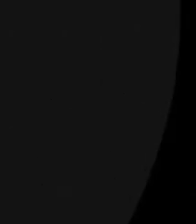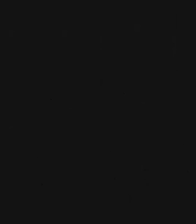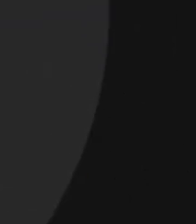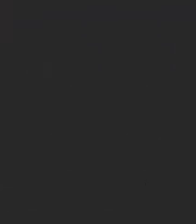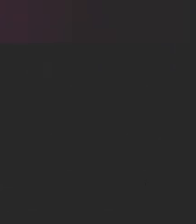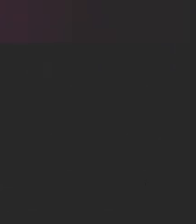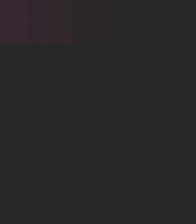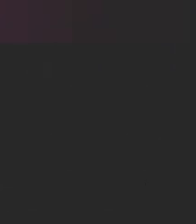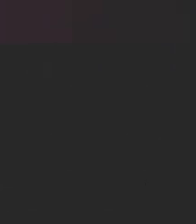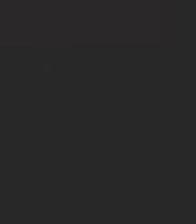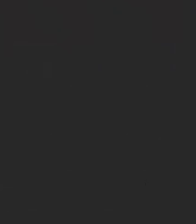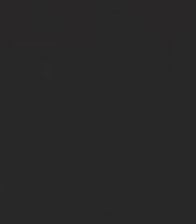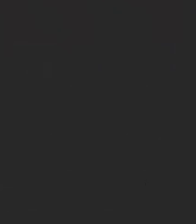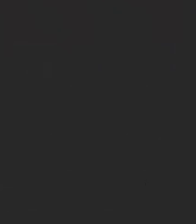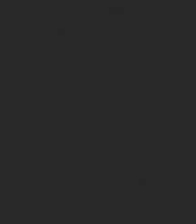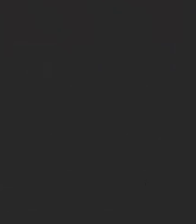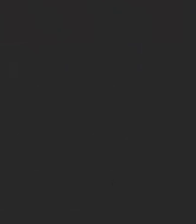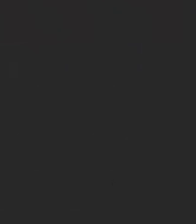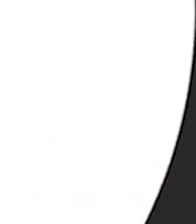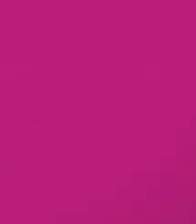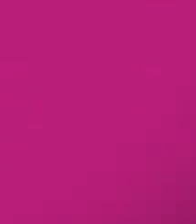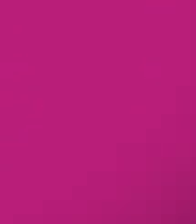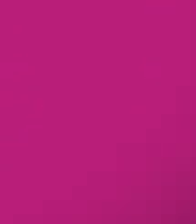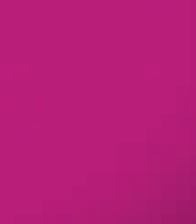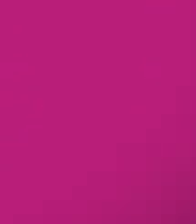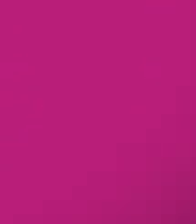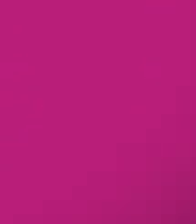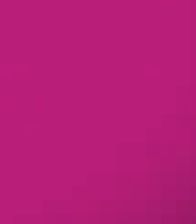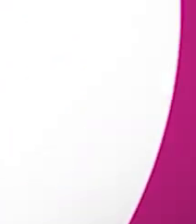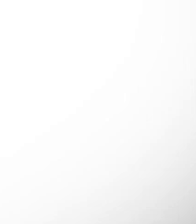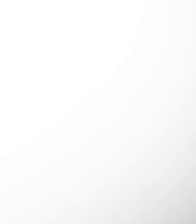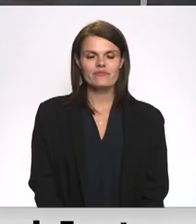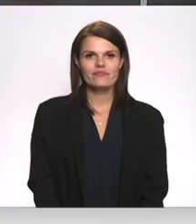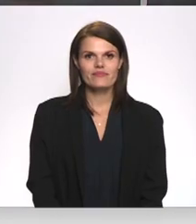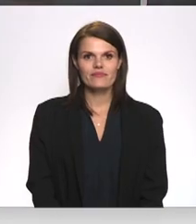Re! Viss ēters ir te!